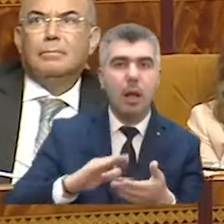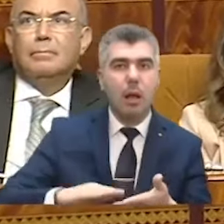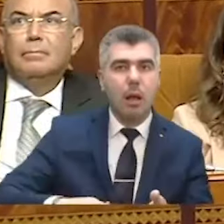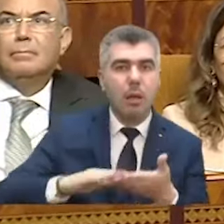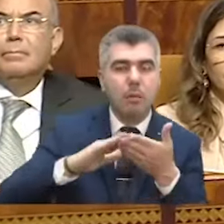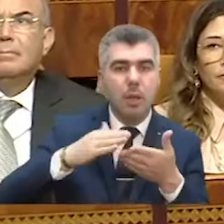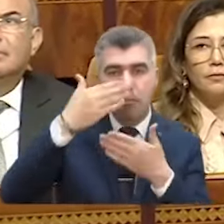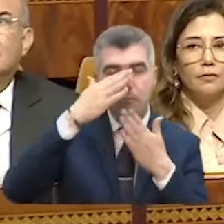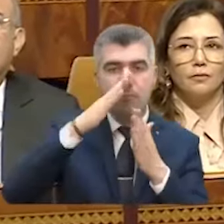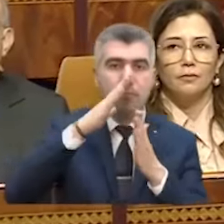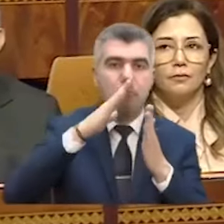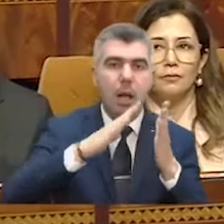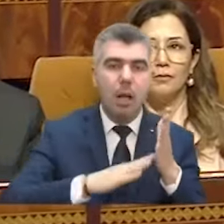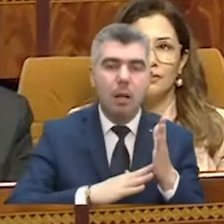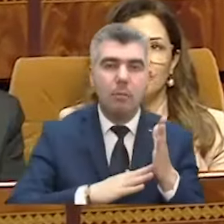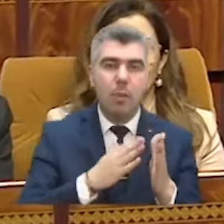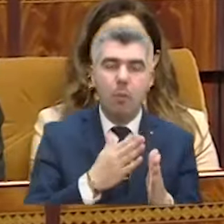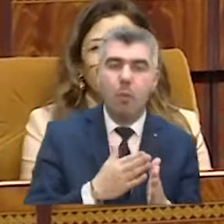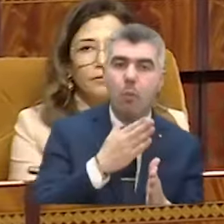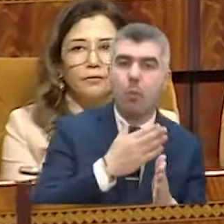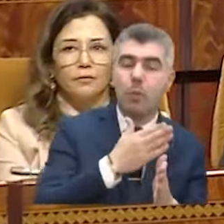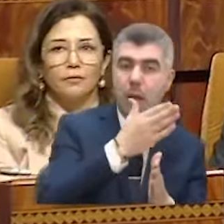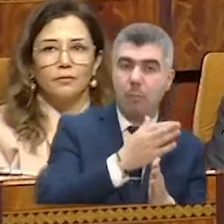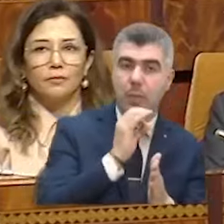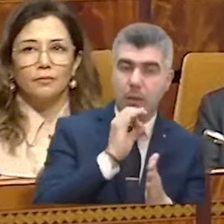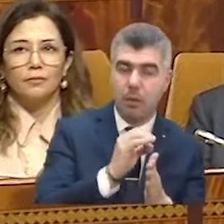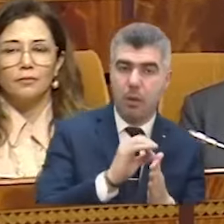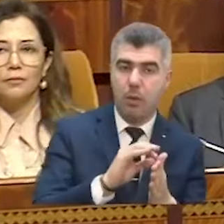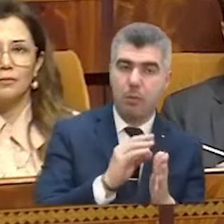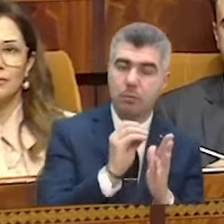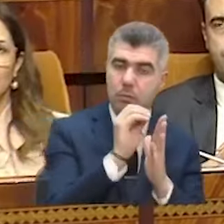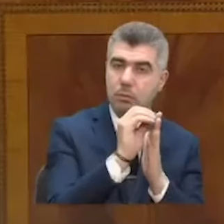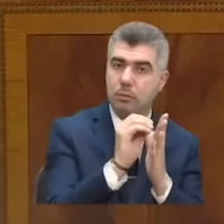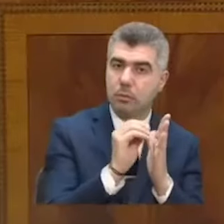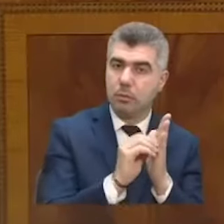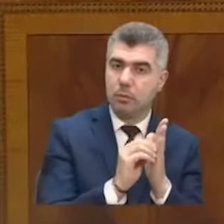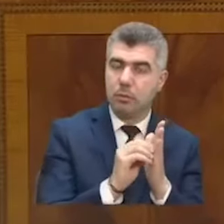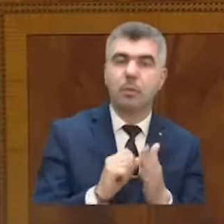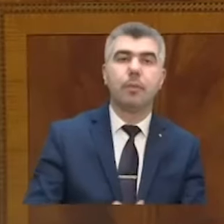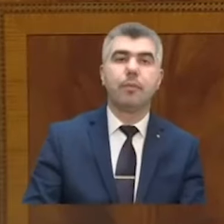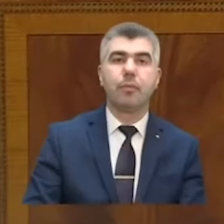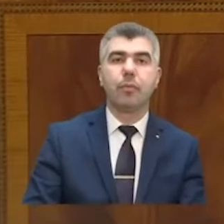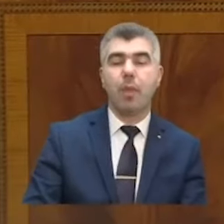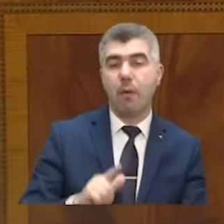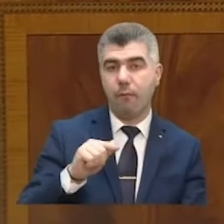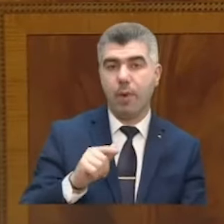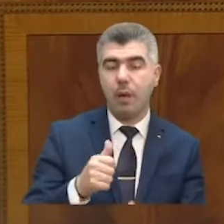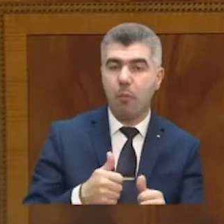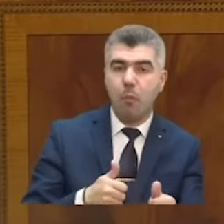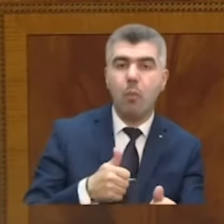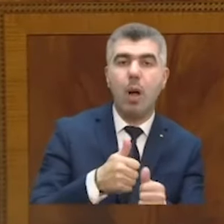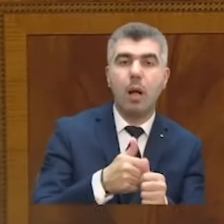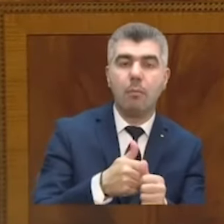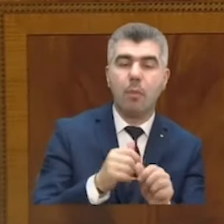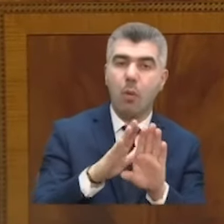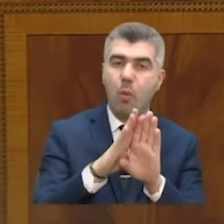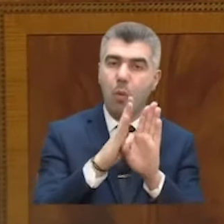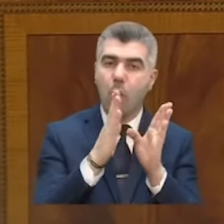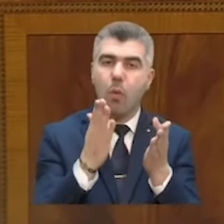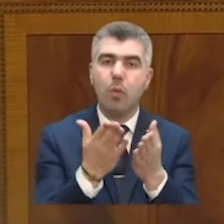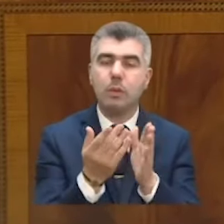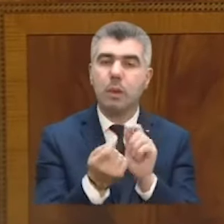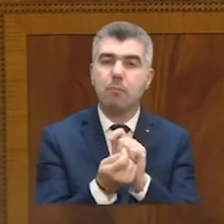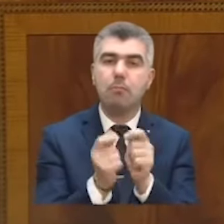المغربية في مجال المستقبل، في مجالات المستقبل، لا سيما عبر مواكبة التحول الشامل في